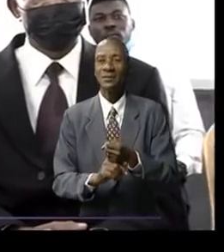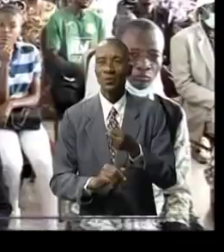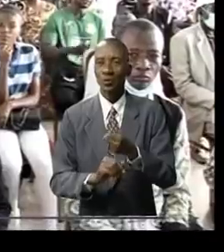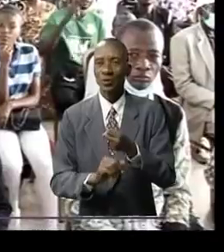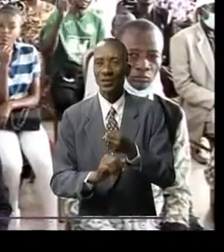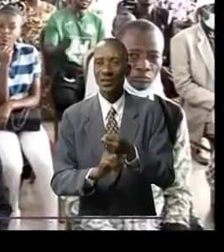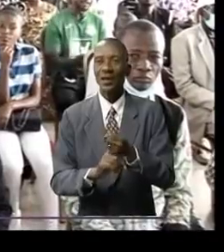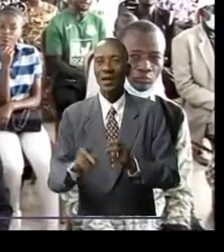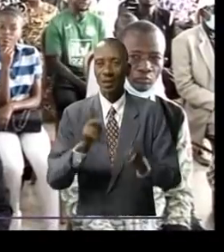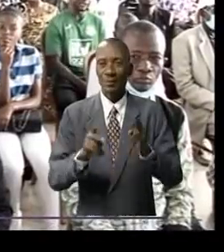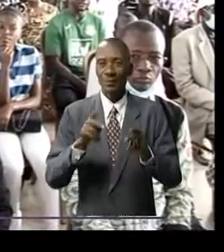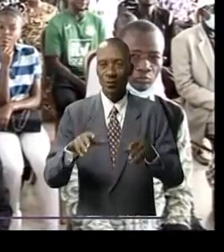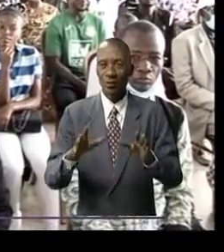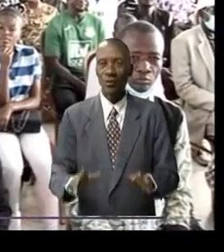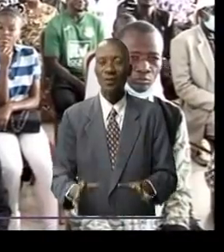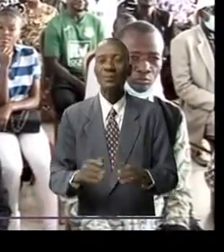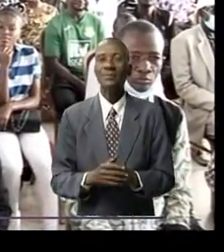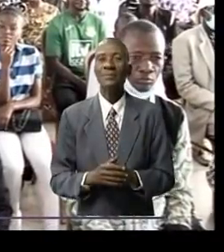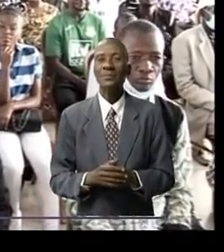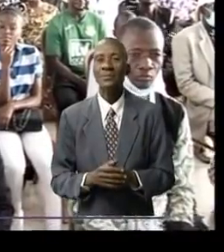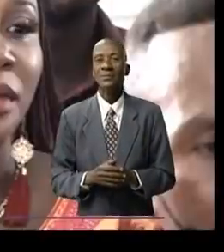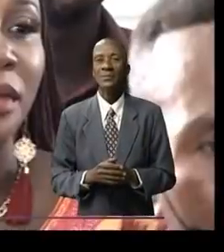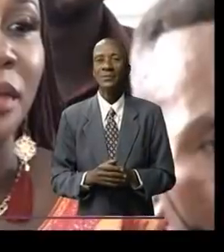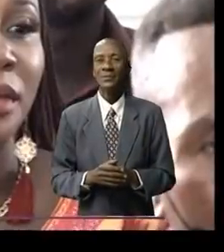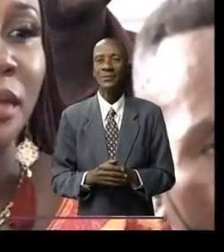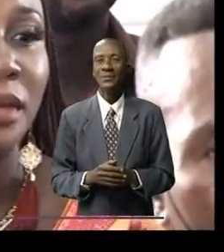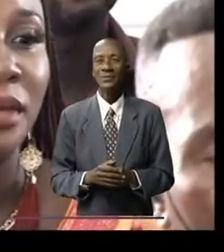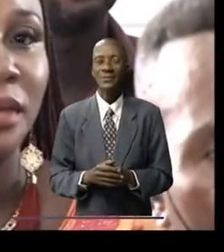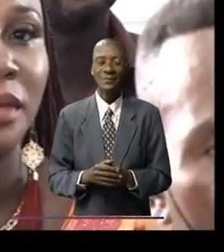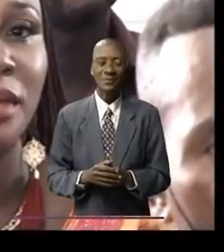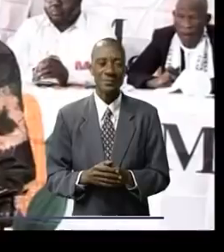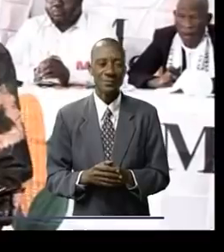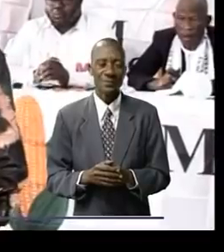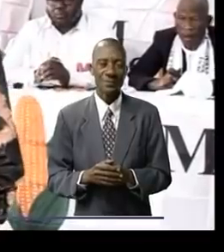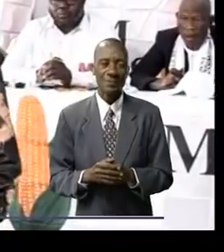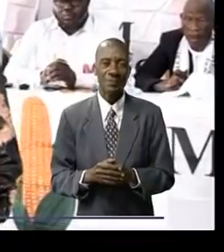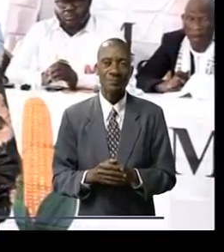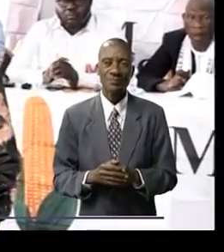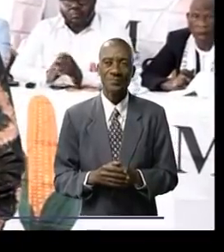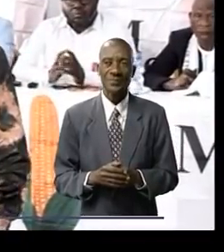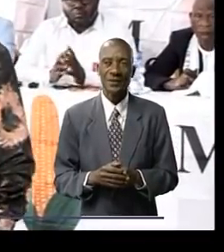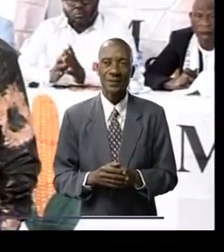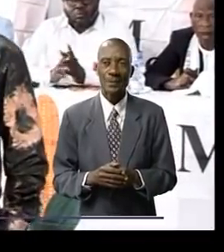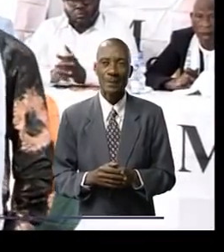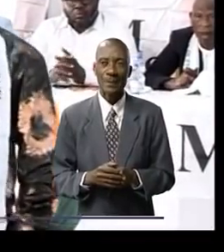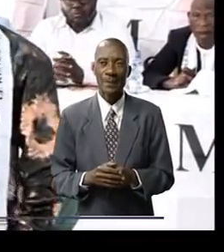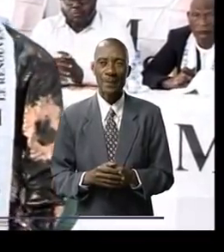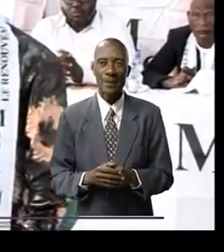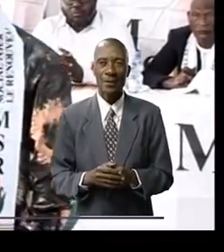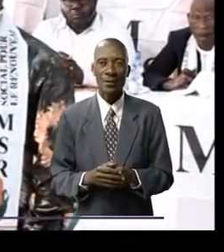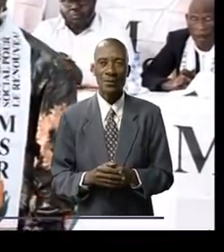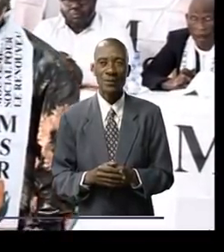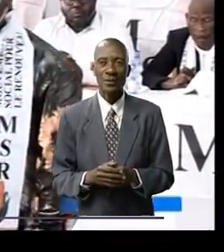massivement pour la candidature prochaine de son Excellence Monsieur Félix